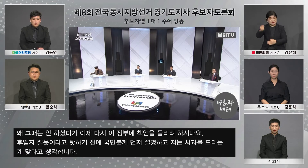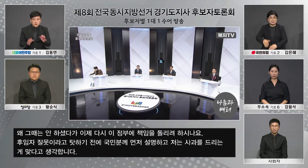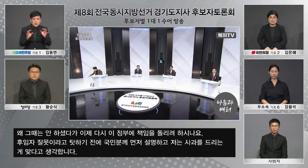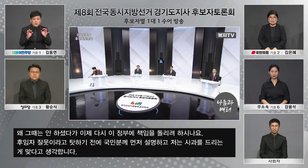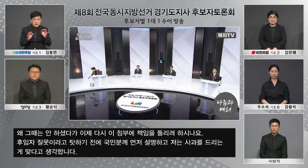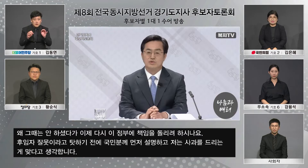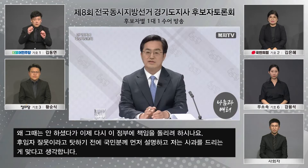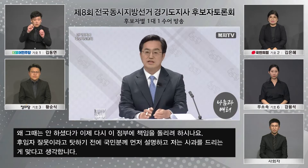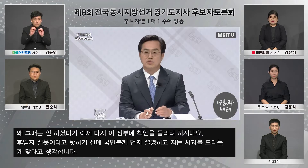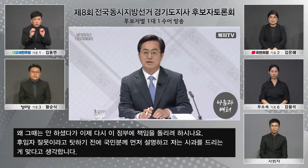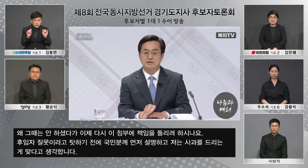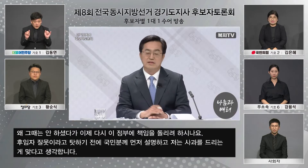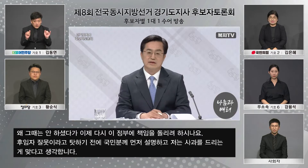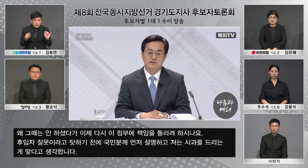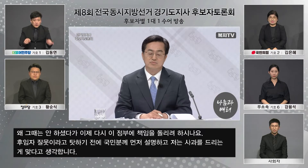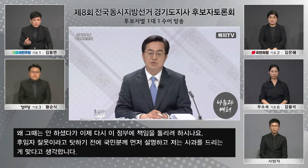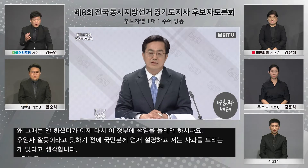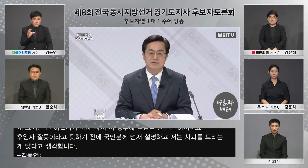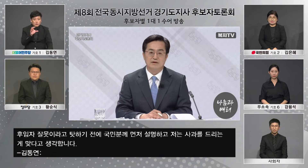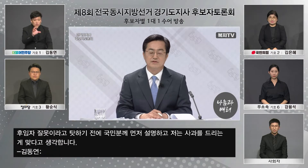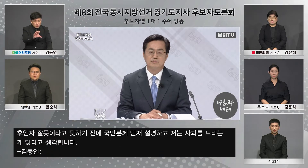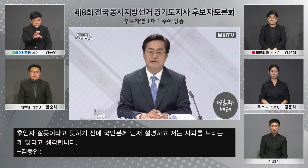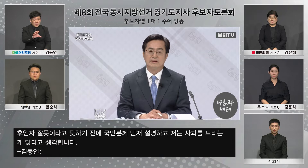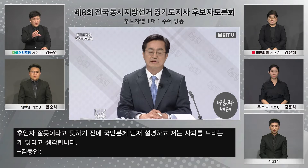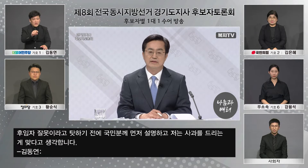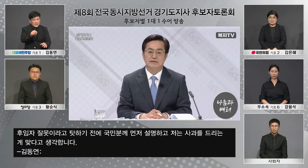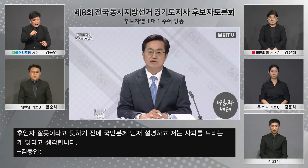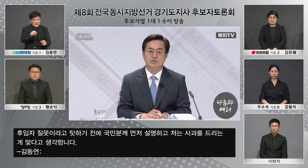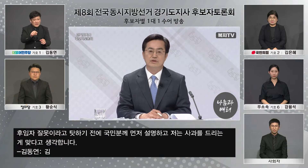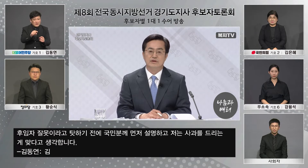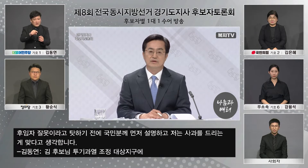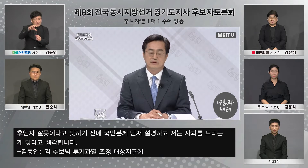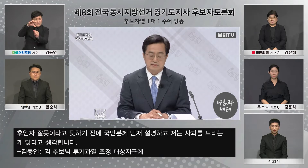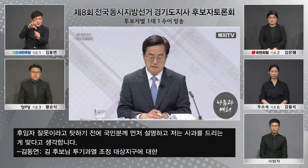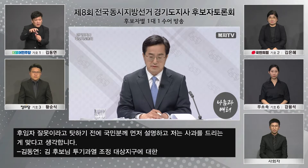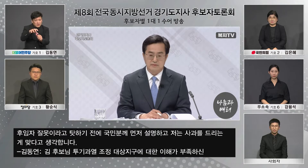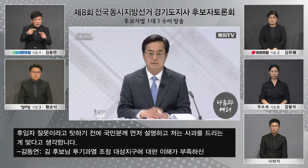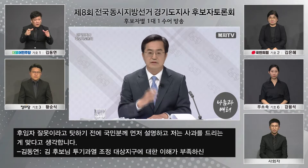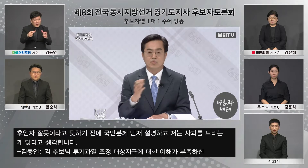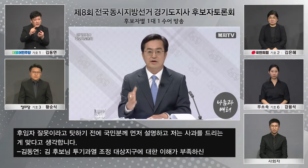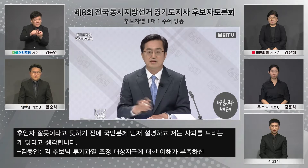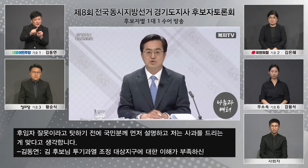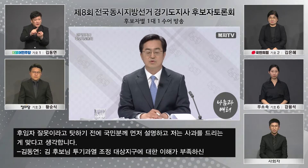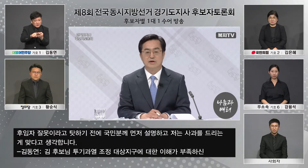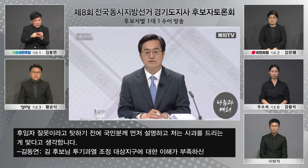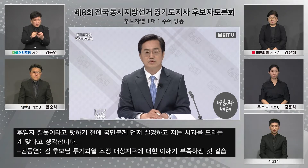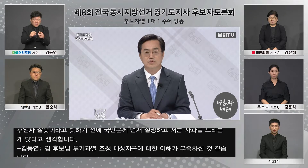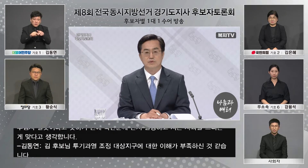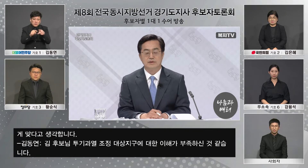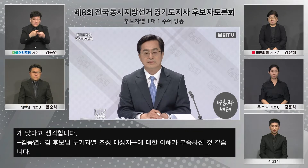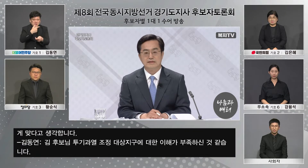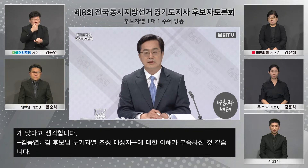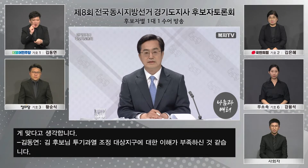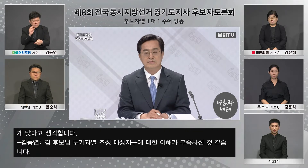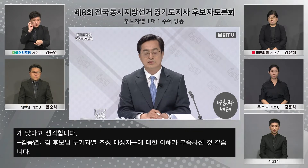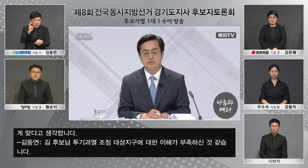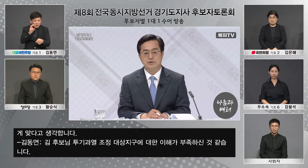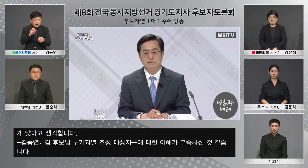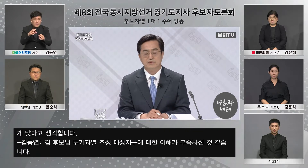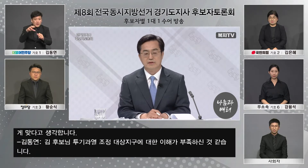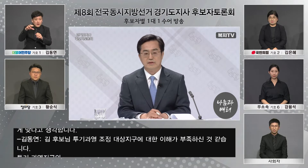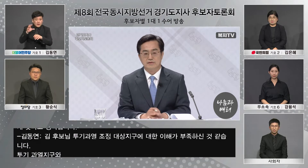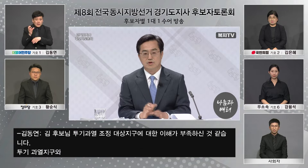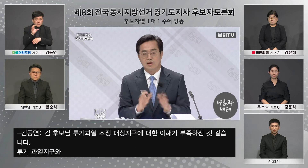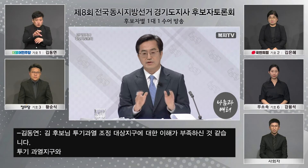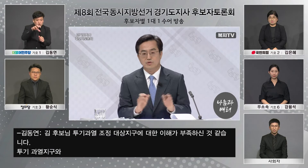투기 과열지구와 조정 대상지구에 대한 이해가 좀 부족하신 것 같습니다. 이 이 과열지구와 조정